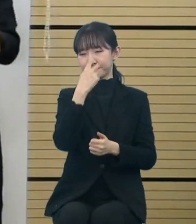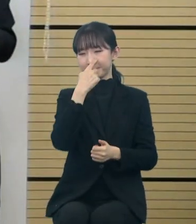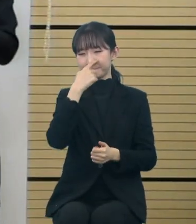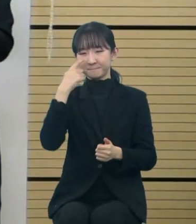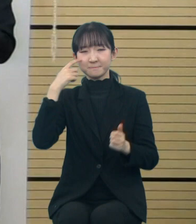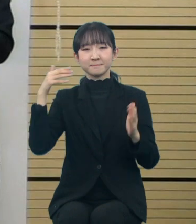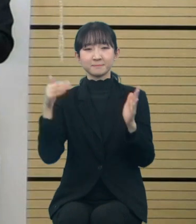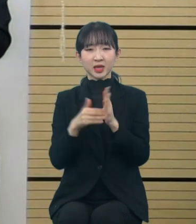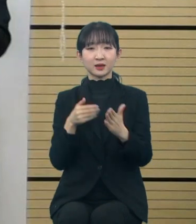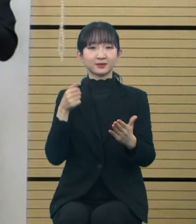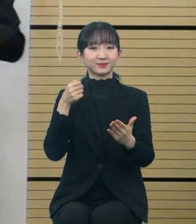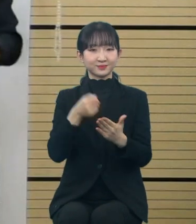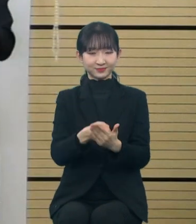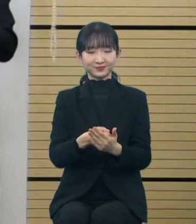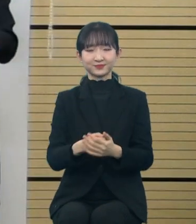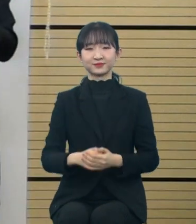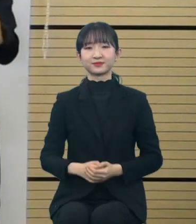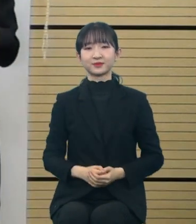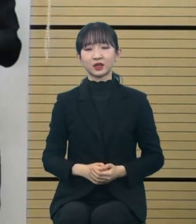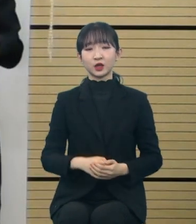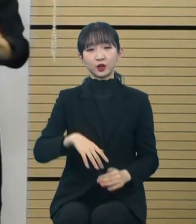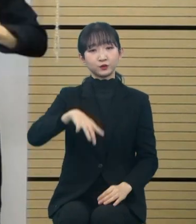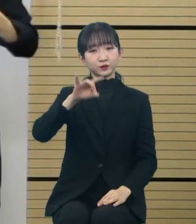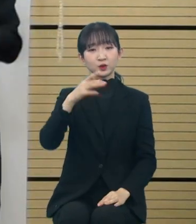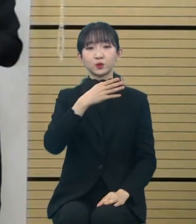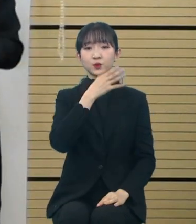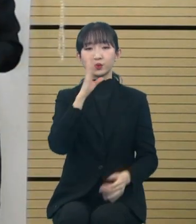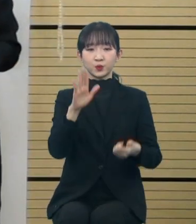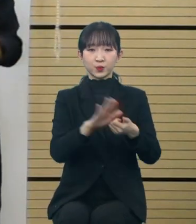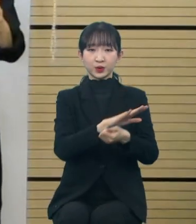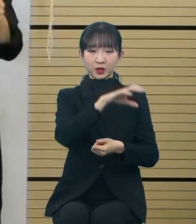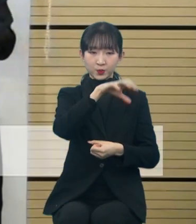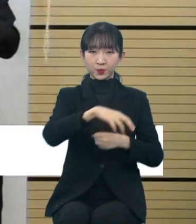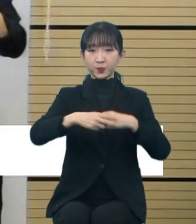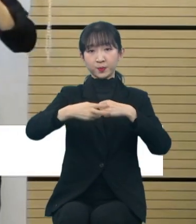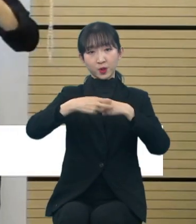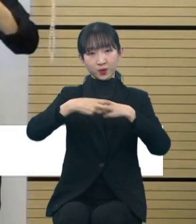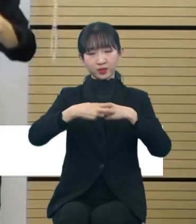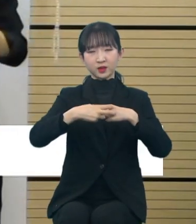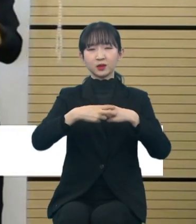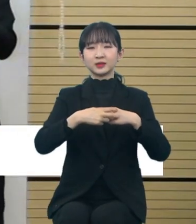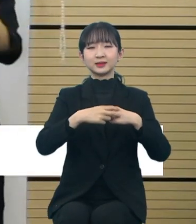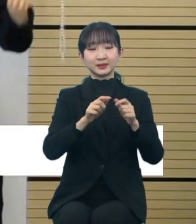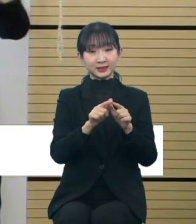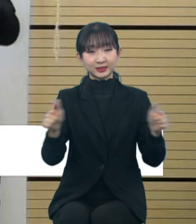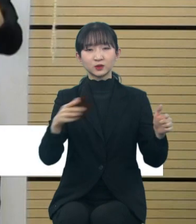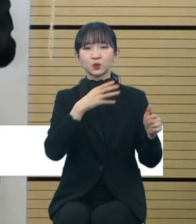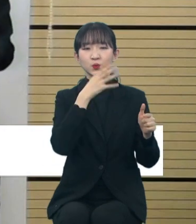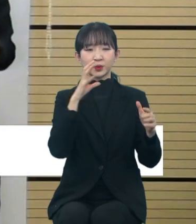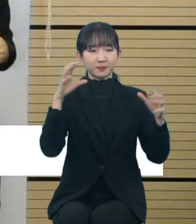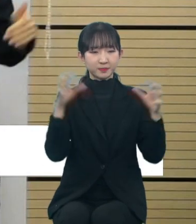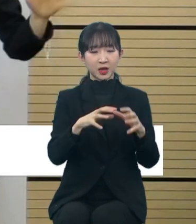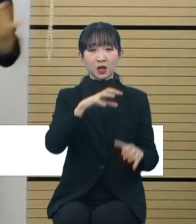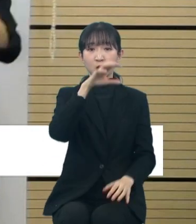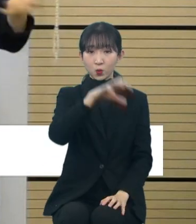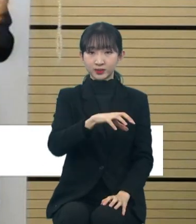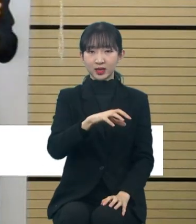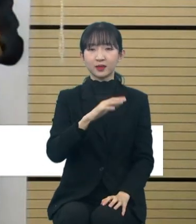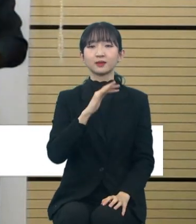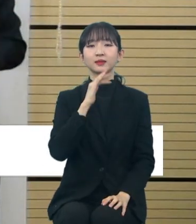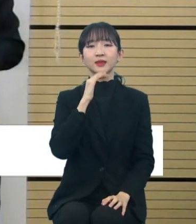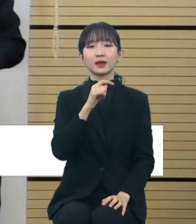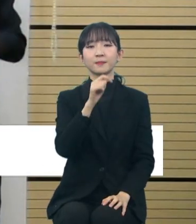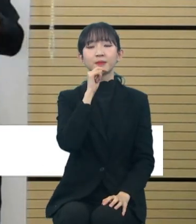결정하였습니다. 추진단은 우선 요양병원, 요양시설 등 고령층 집단시설에 만 65세